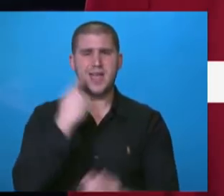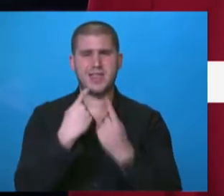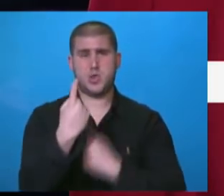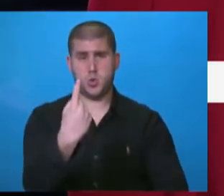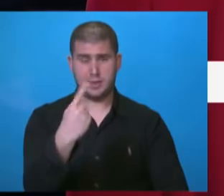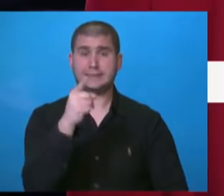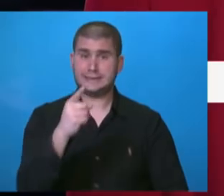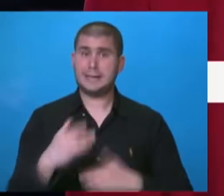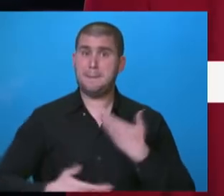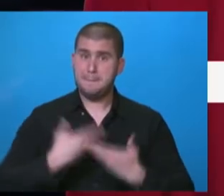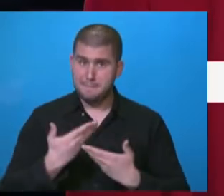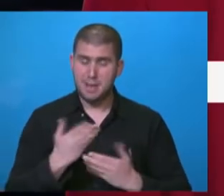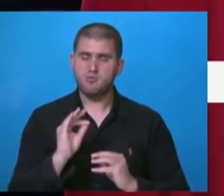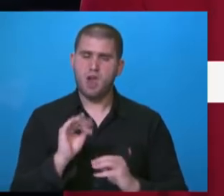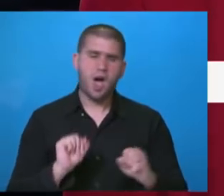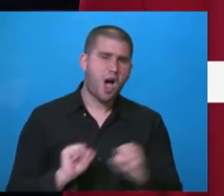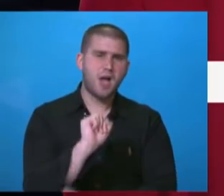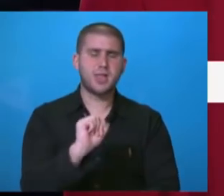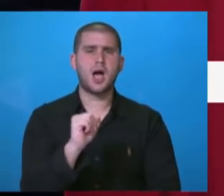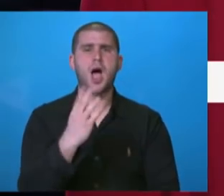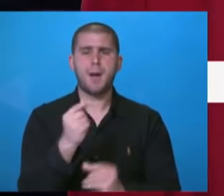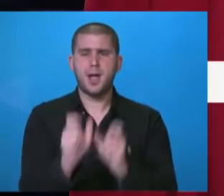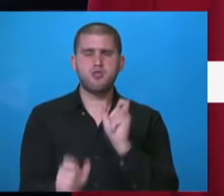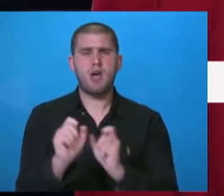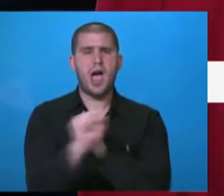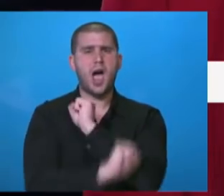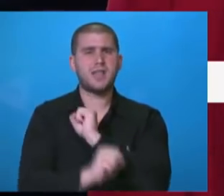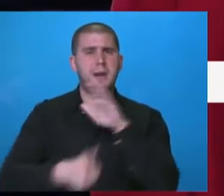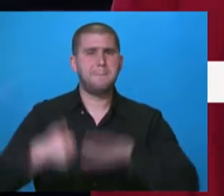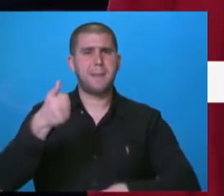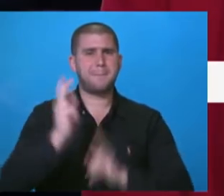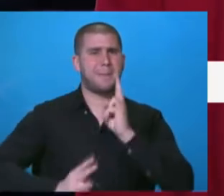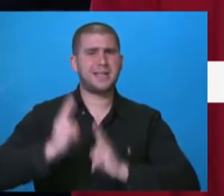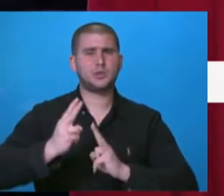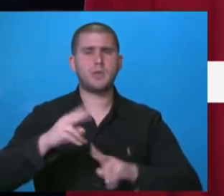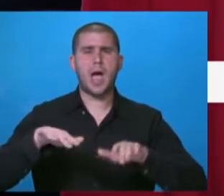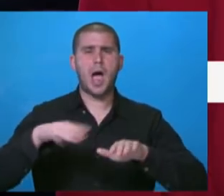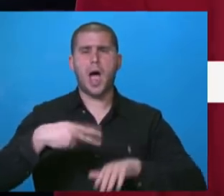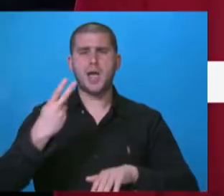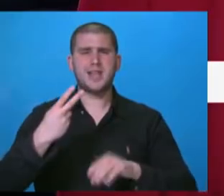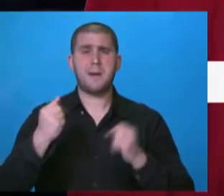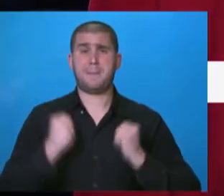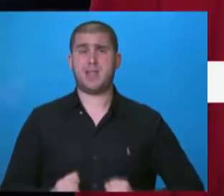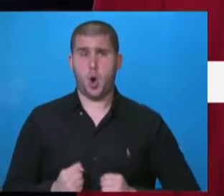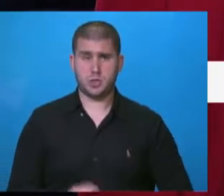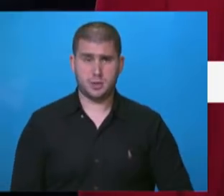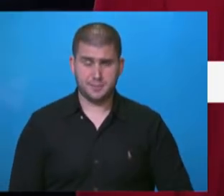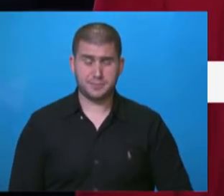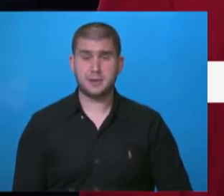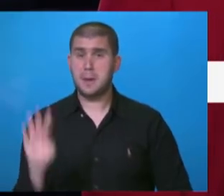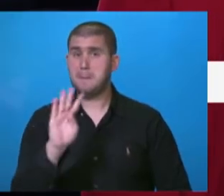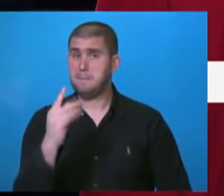מהלך שהתניע עתירה שהגישו שורה של אנשי האקדמיה ובחירים בתעשיות ההייטק והביטחון. נתניהו